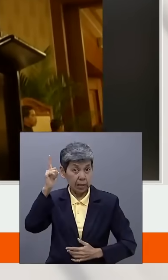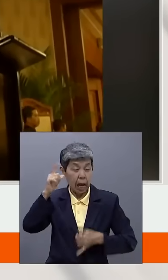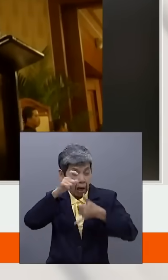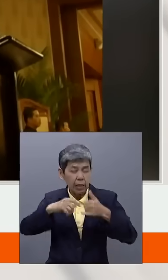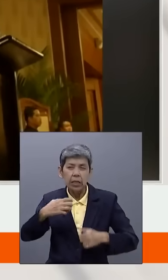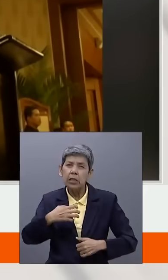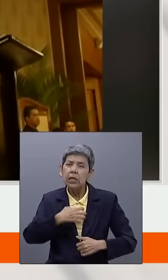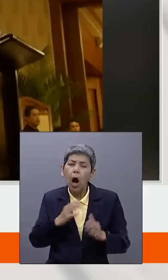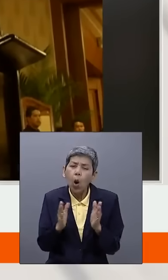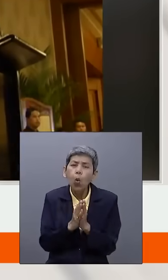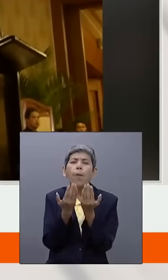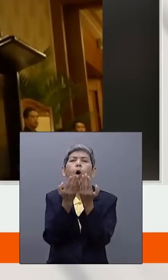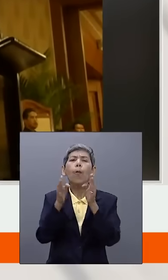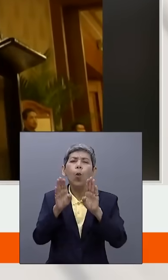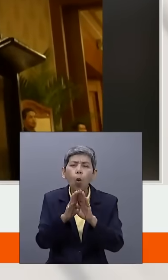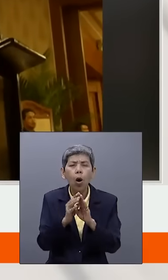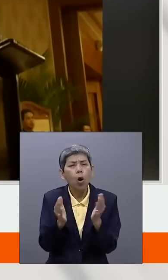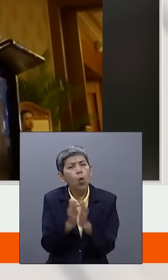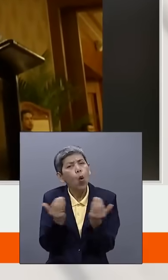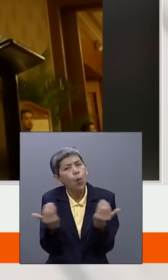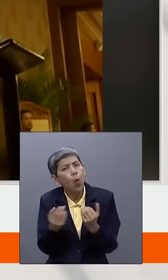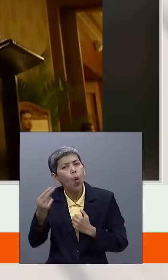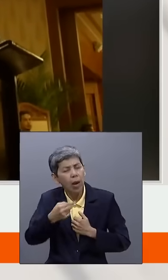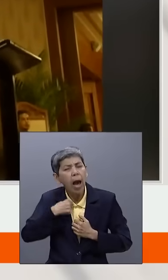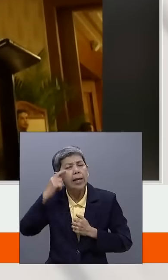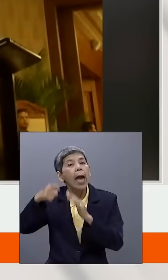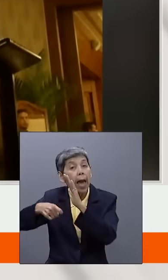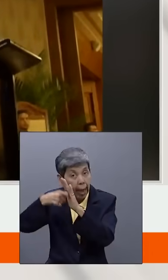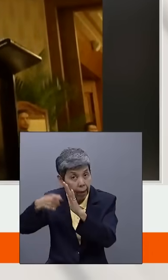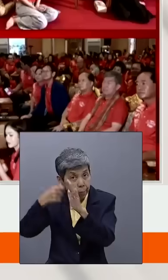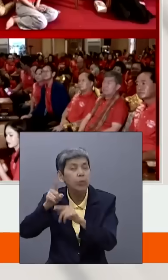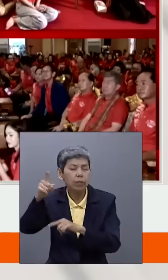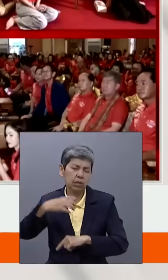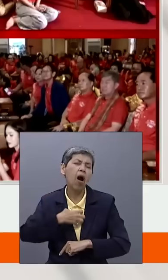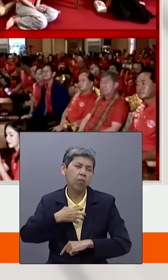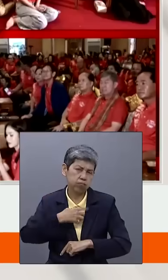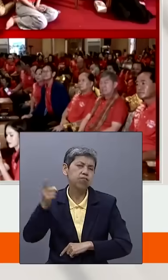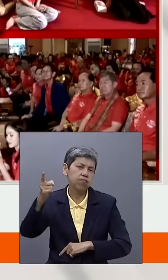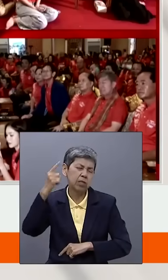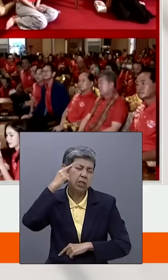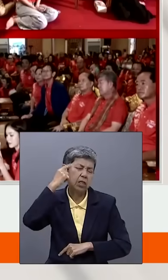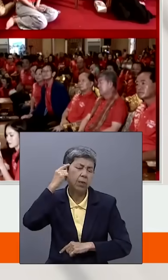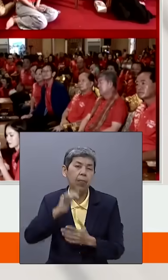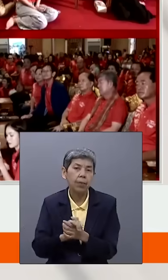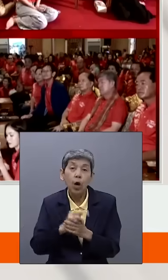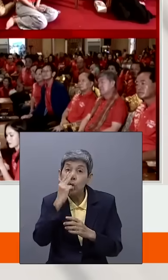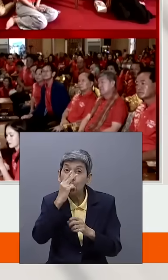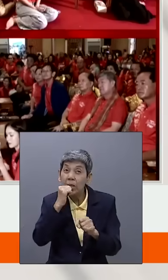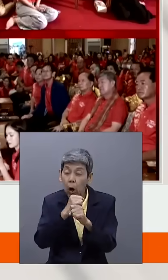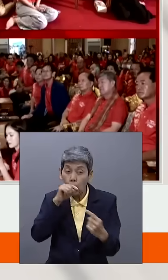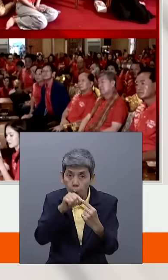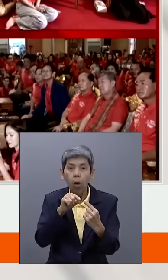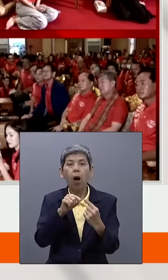ากอยู่กับลูกอยู่กับหลานเนี่ยผมคิดว่าลึกๆอาจจะเป็นเหตุผลใหญ่ด้วยซ้ำไป แต่นั่นหมายถึง เพียงแต่ว่าจังหวะเวล